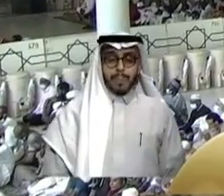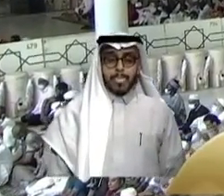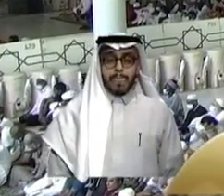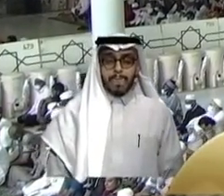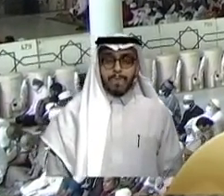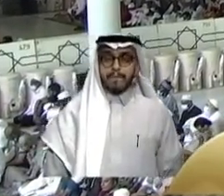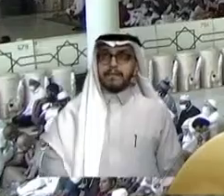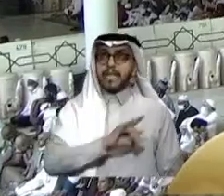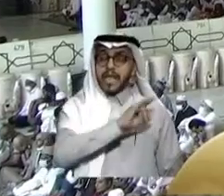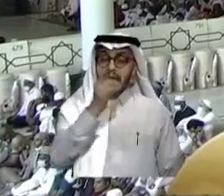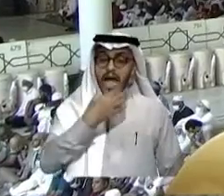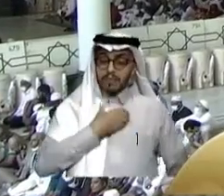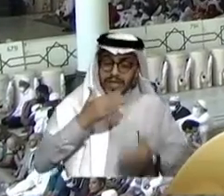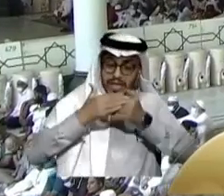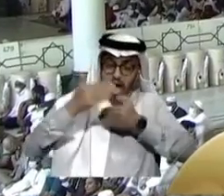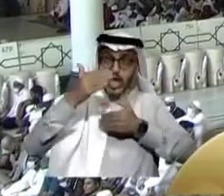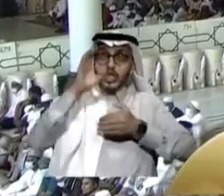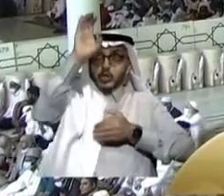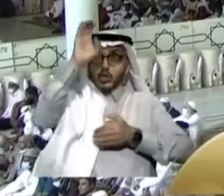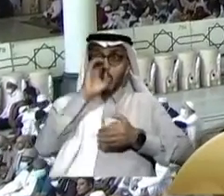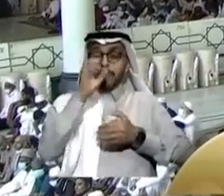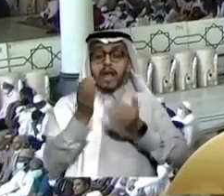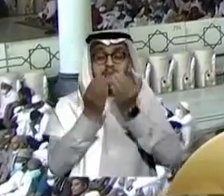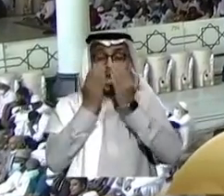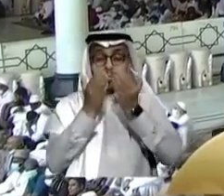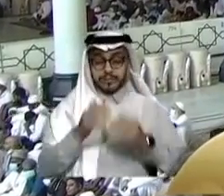فلا يقنطك إبطاء إجابته،